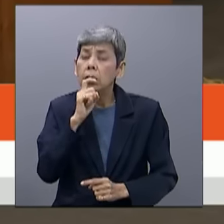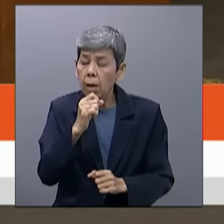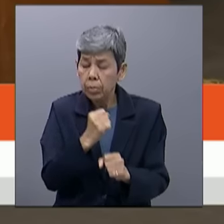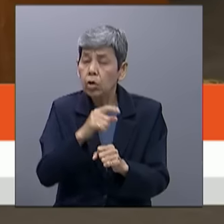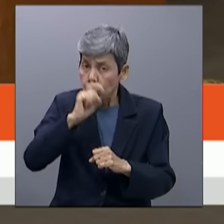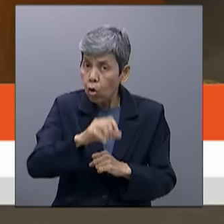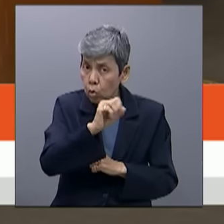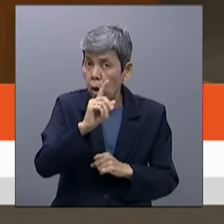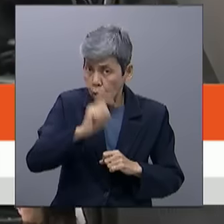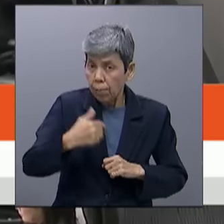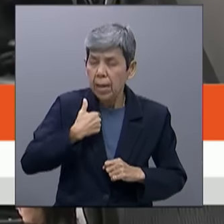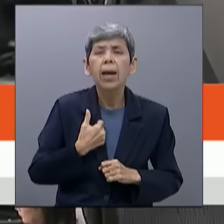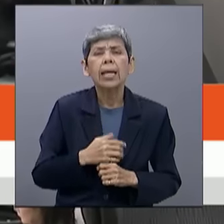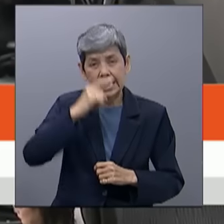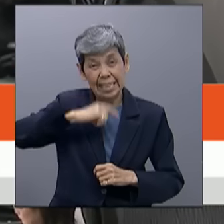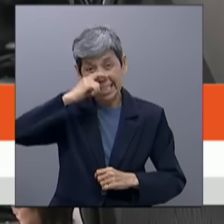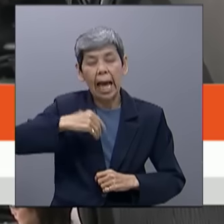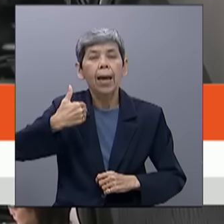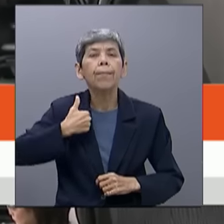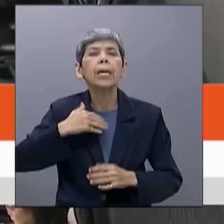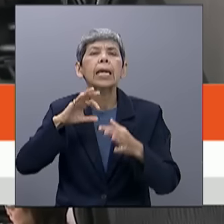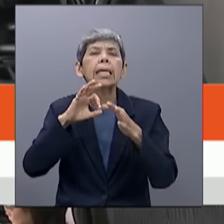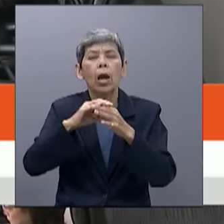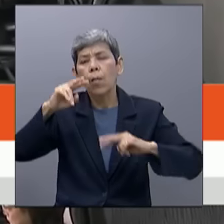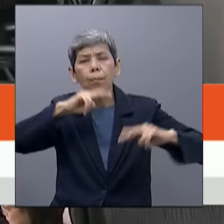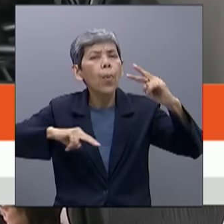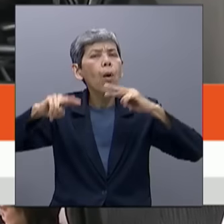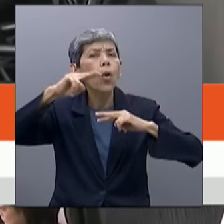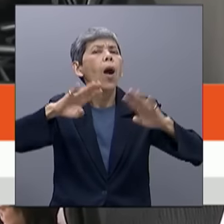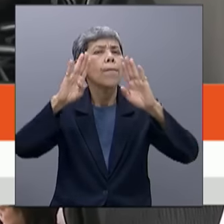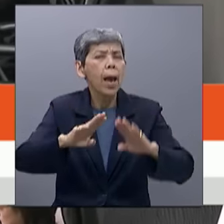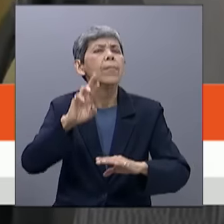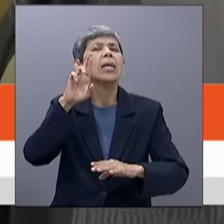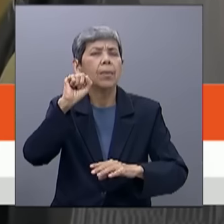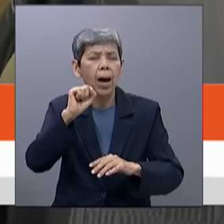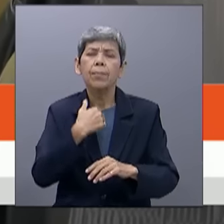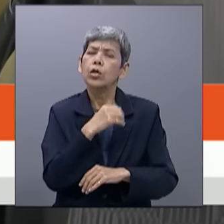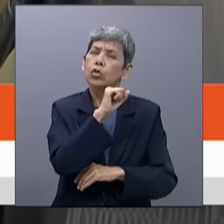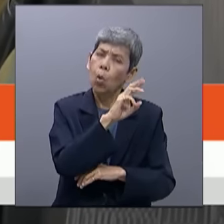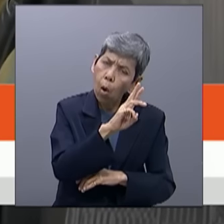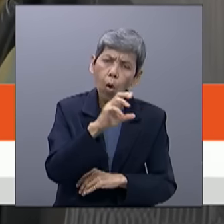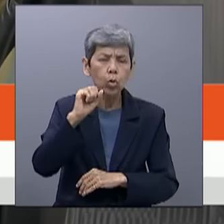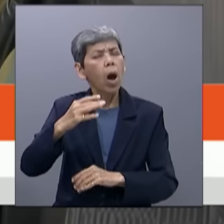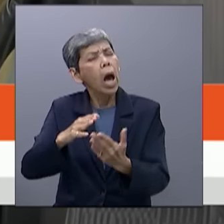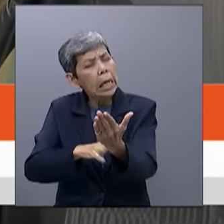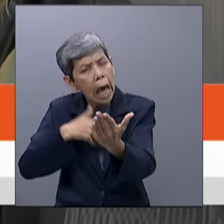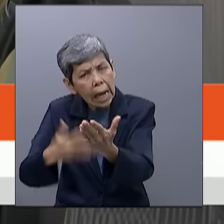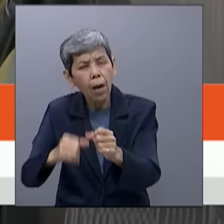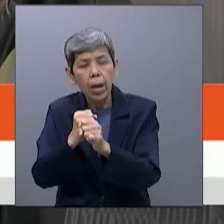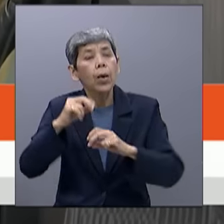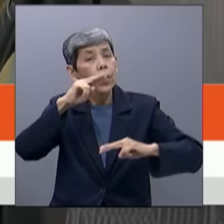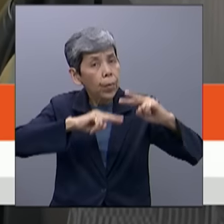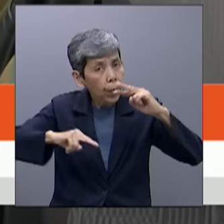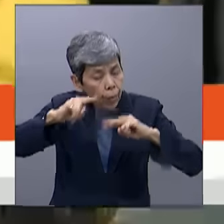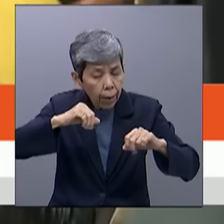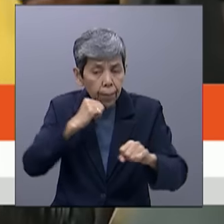ไหมบ้านเมืองเราเป็นการปกครองในลักษณะแบบนี้มานานและก็มีการกลั่นกรองมี